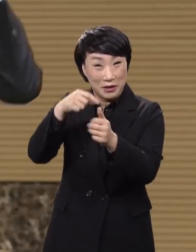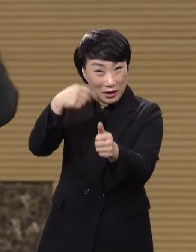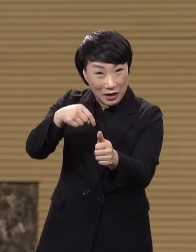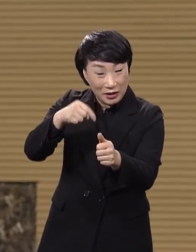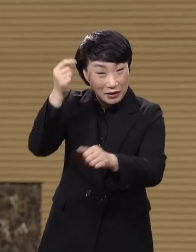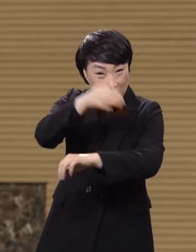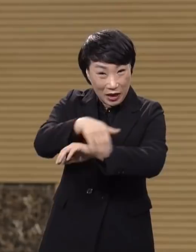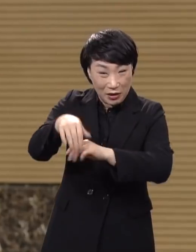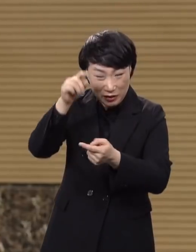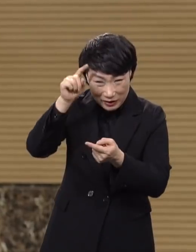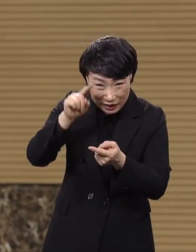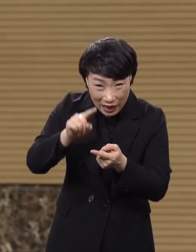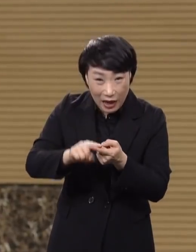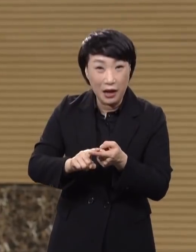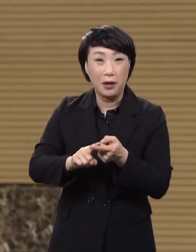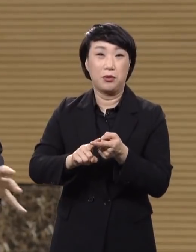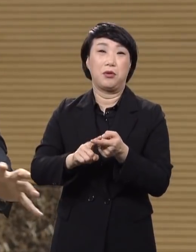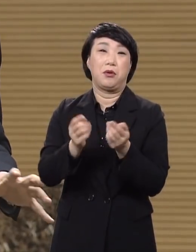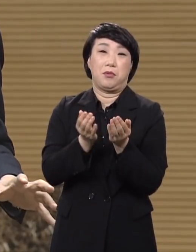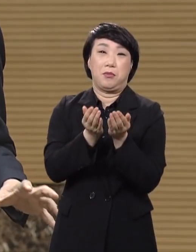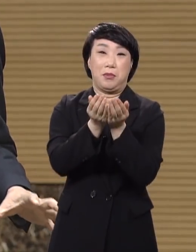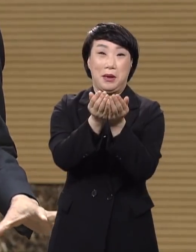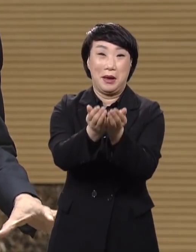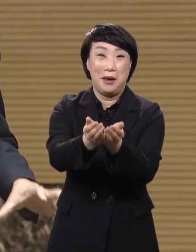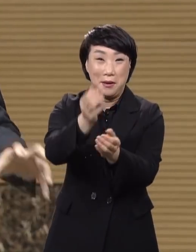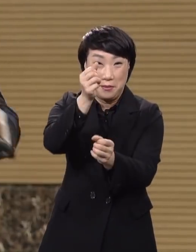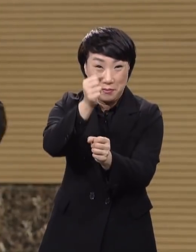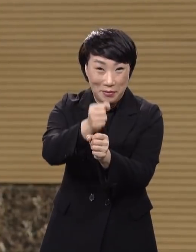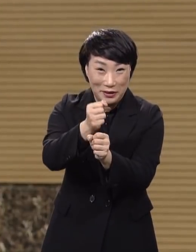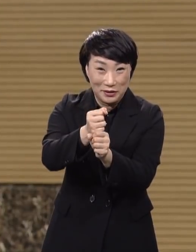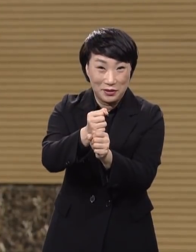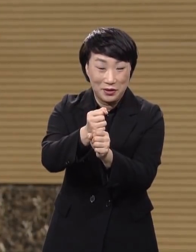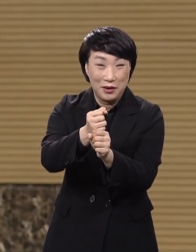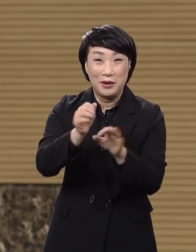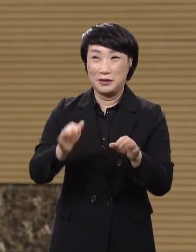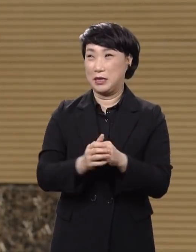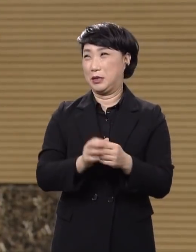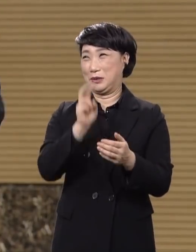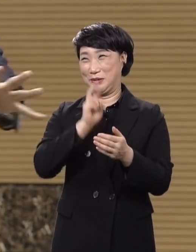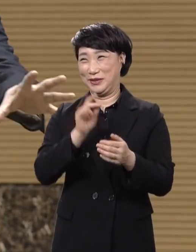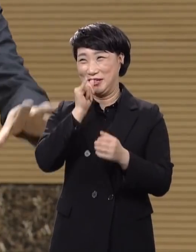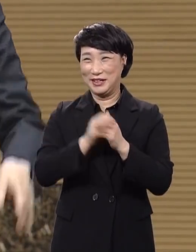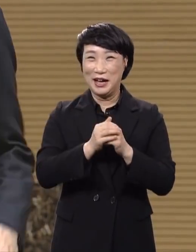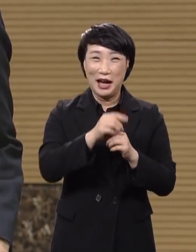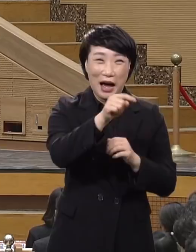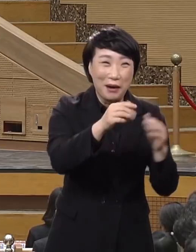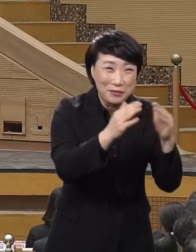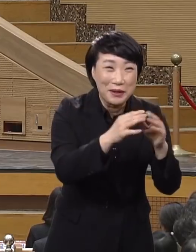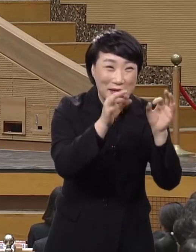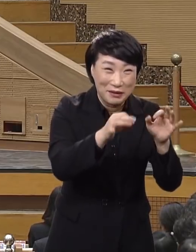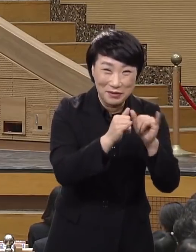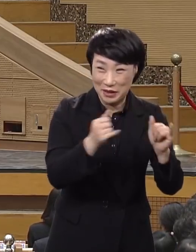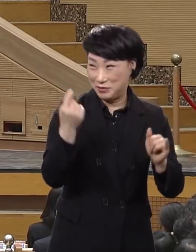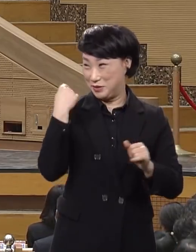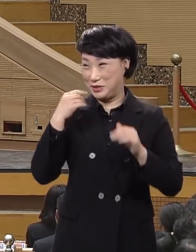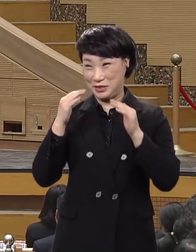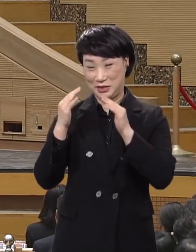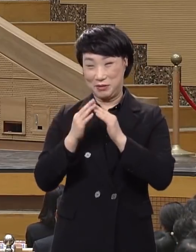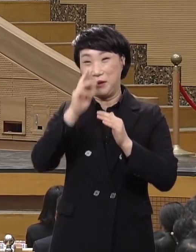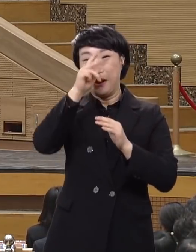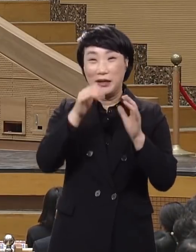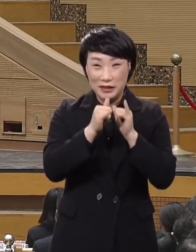설계도 그대로 방주를 줍니다. 앞집에 김서방,